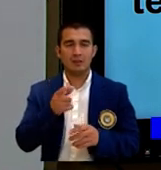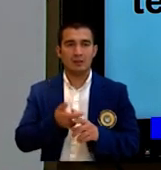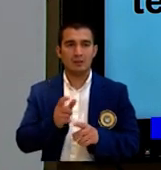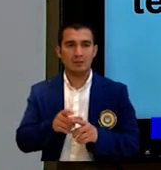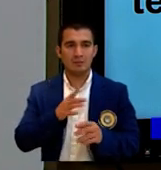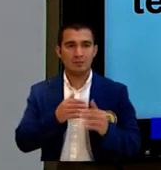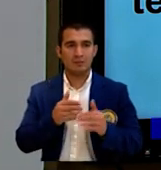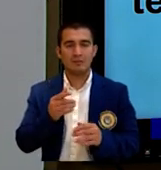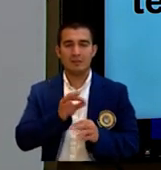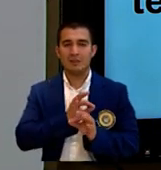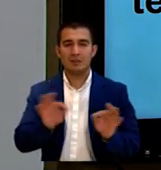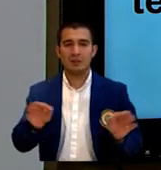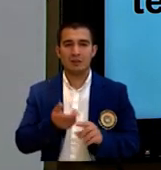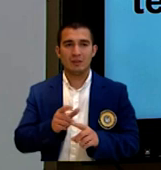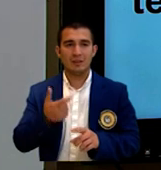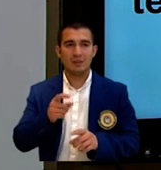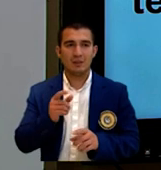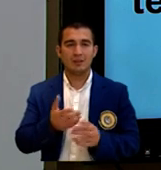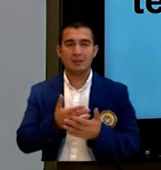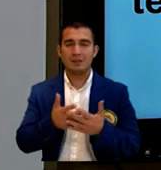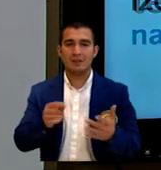va izojarayonlar bilan tanishganmiz.